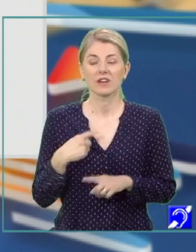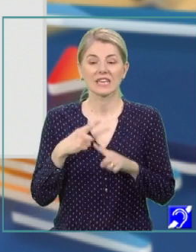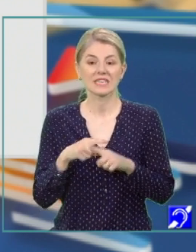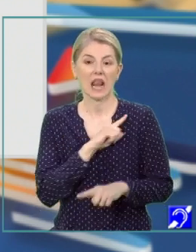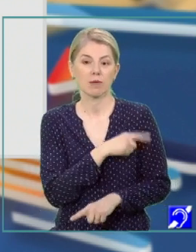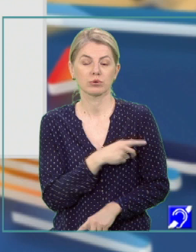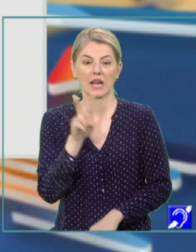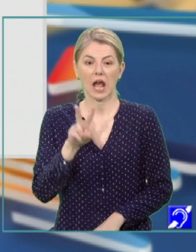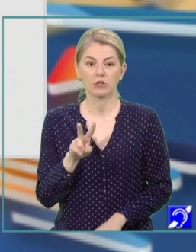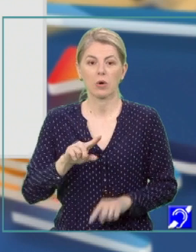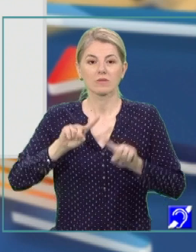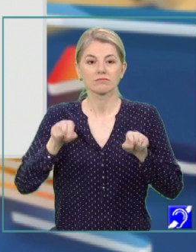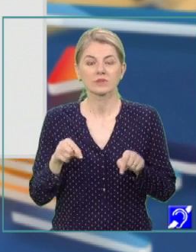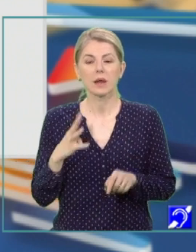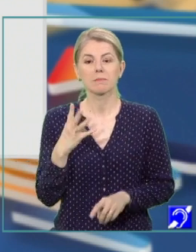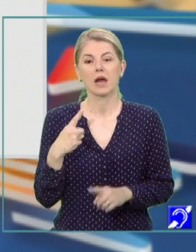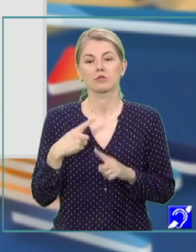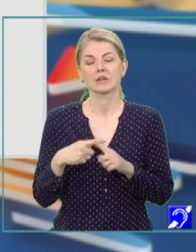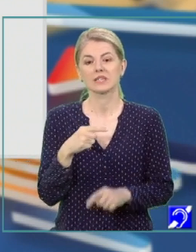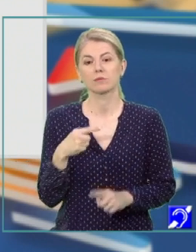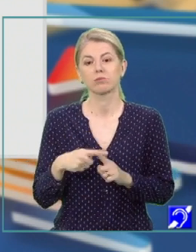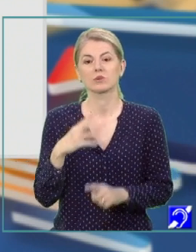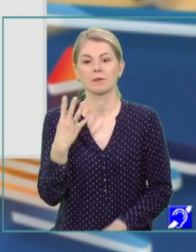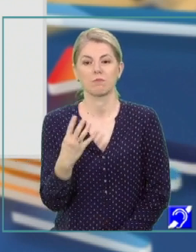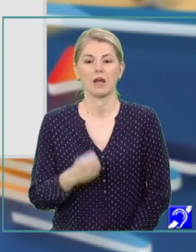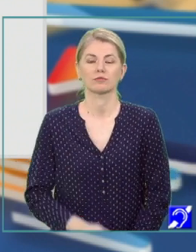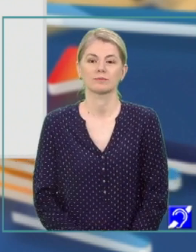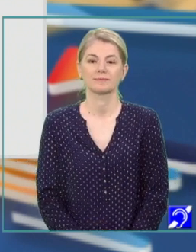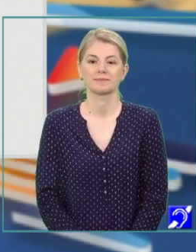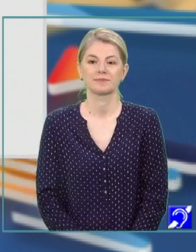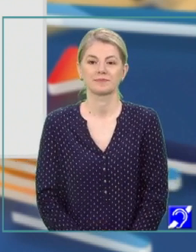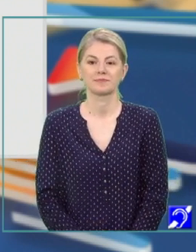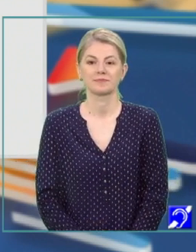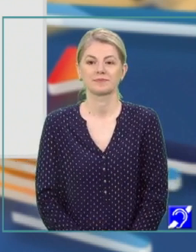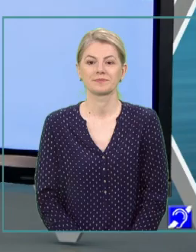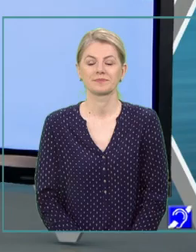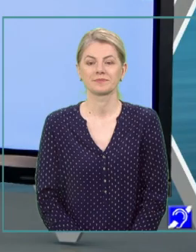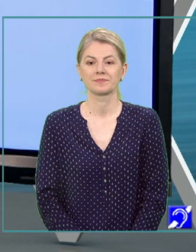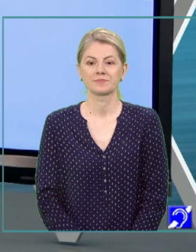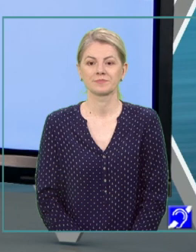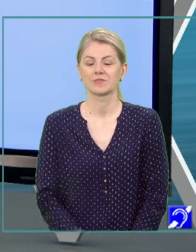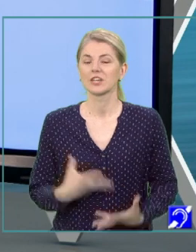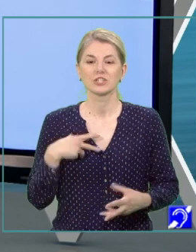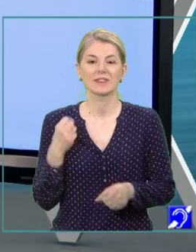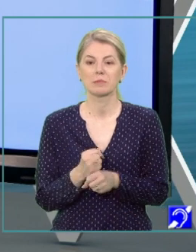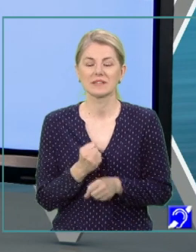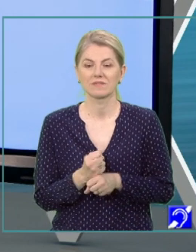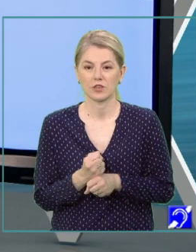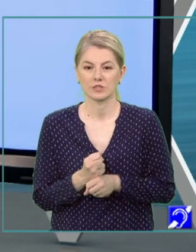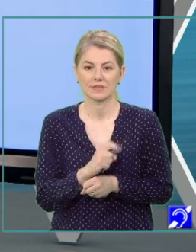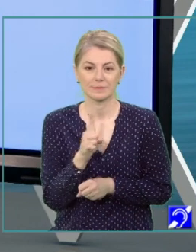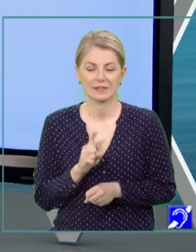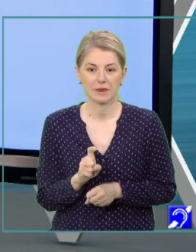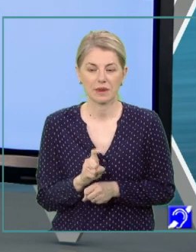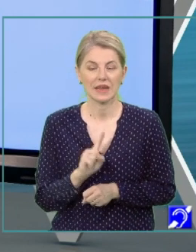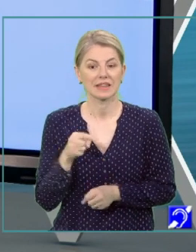o paranteză în care avem x la a doua minus 4x plus 4. Ce trebuie să facem?